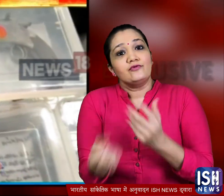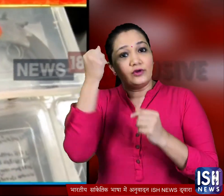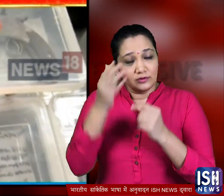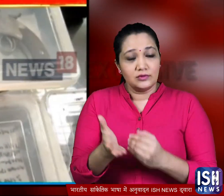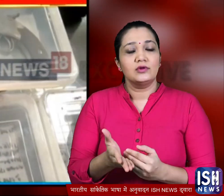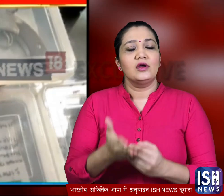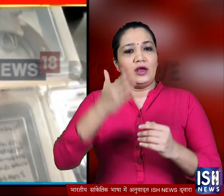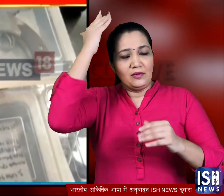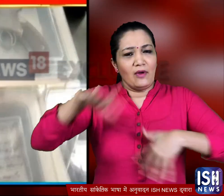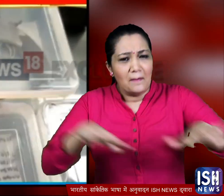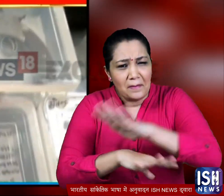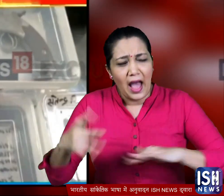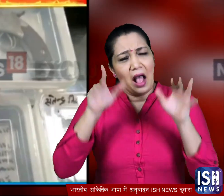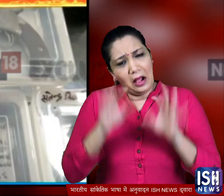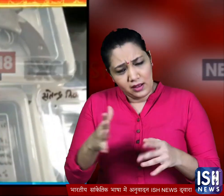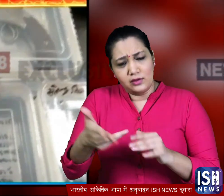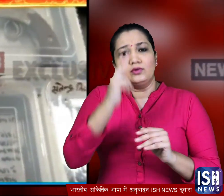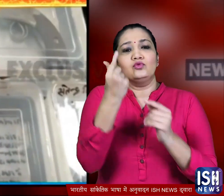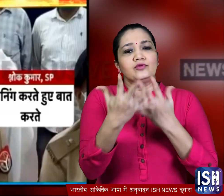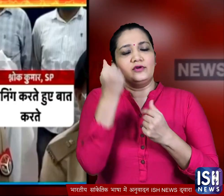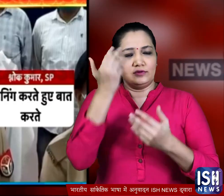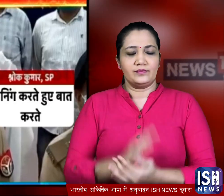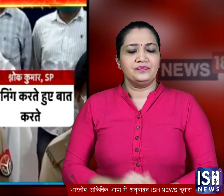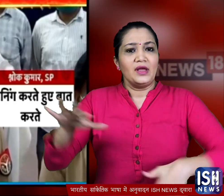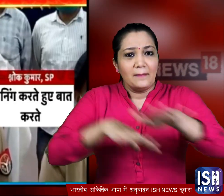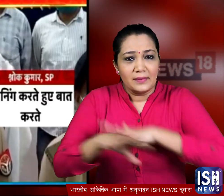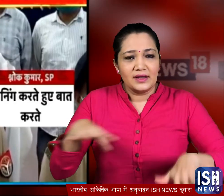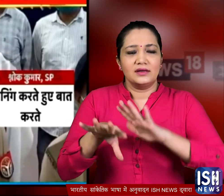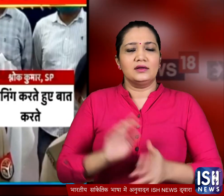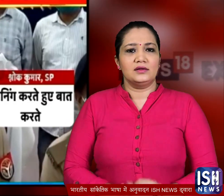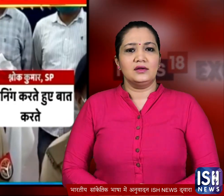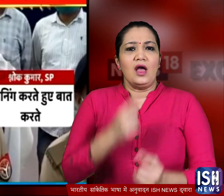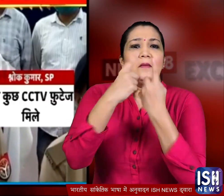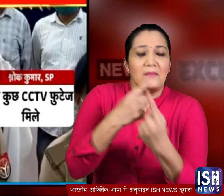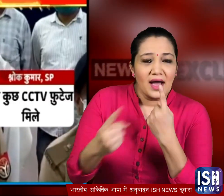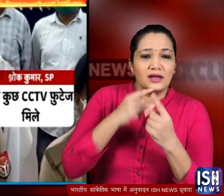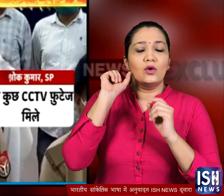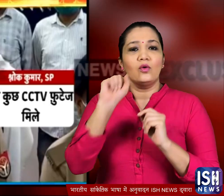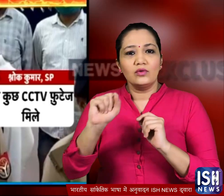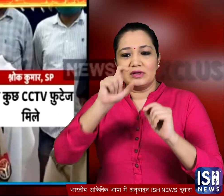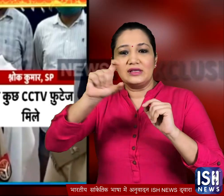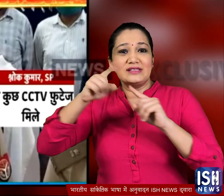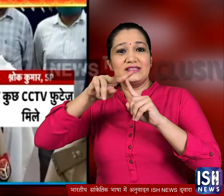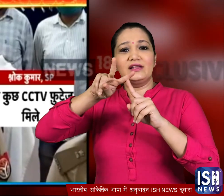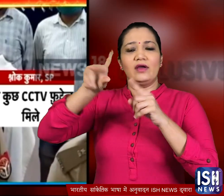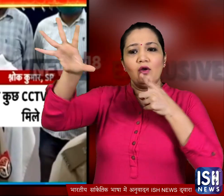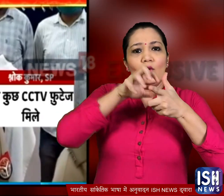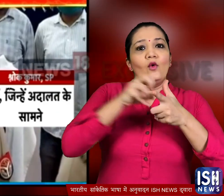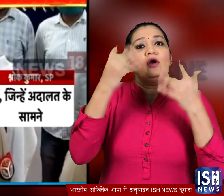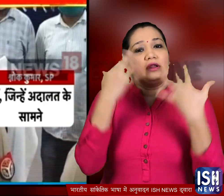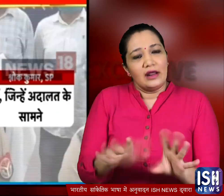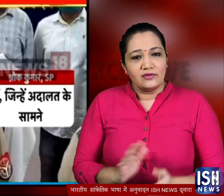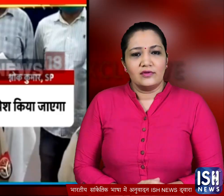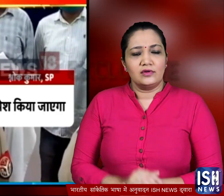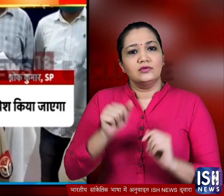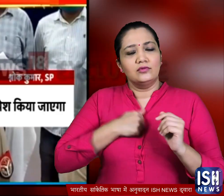भी बरामद हुए जिनका इस्तेमाल साजिश को अंजाम देने के लिए किया गया। प्लानिंग करते हुए, बात करते हुए इनके कुछ सीसीटीवी फुटेज भी मिले